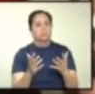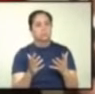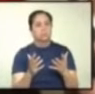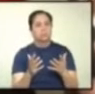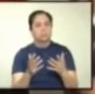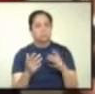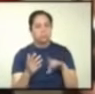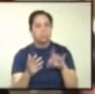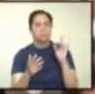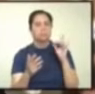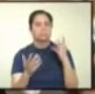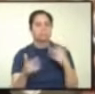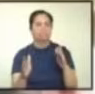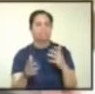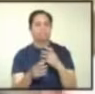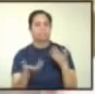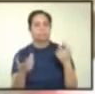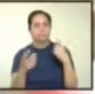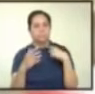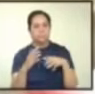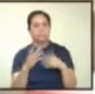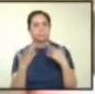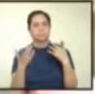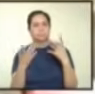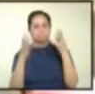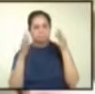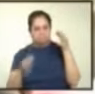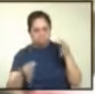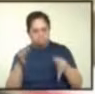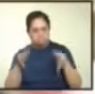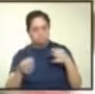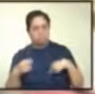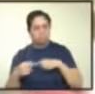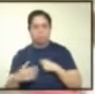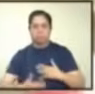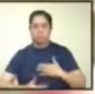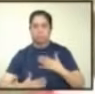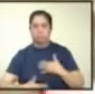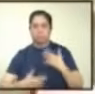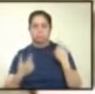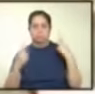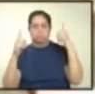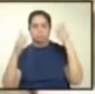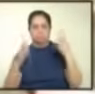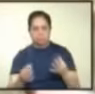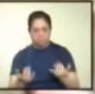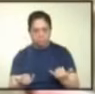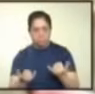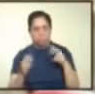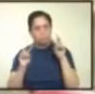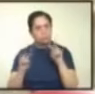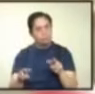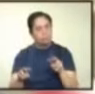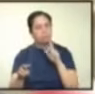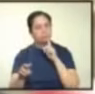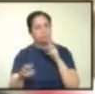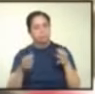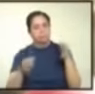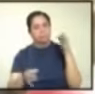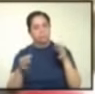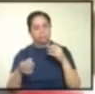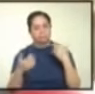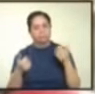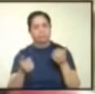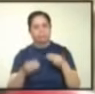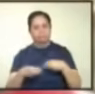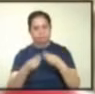will find their day of redemption. And we are very happy that finally today we have seen that justice has